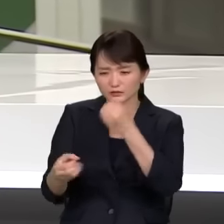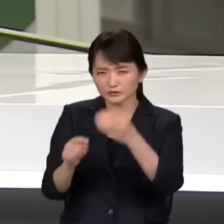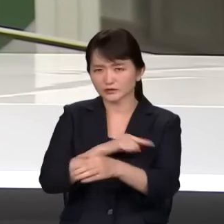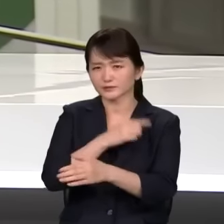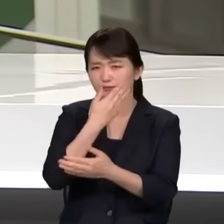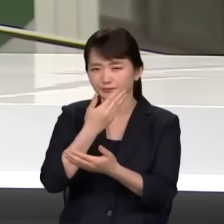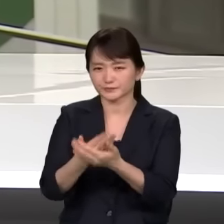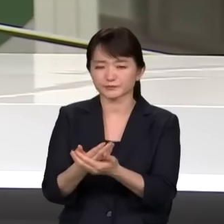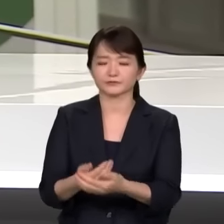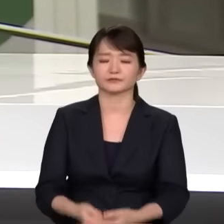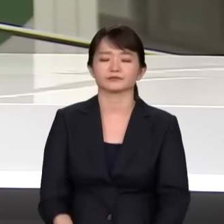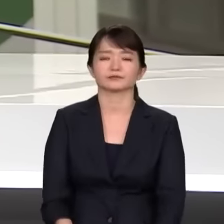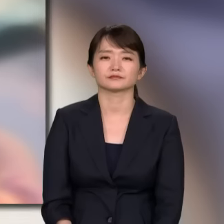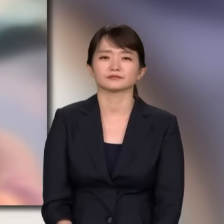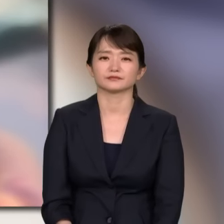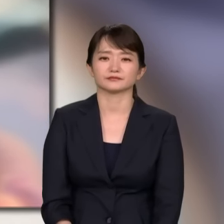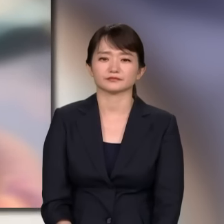심가은 기자입니다.